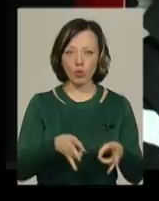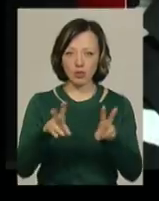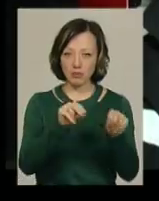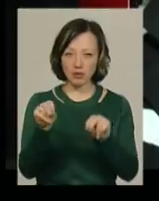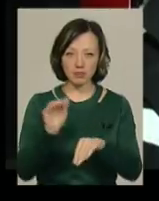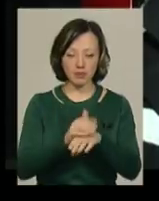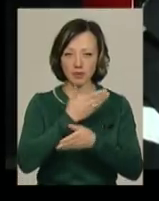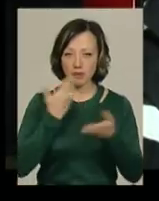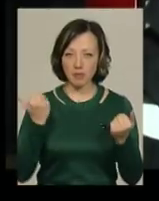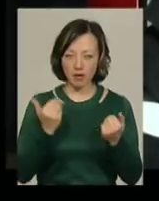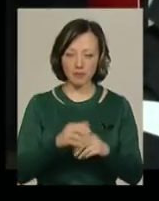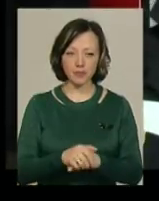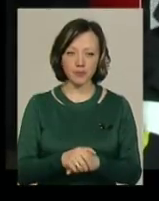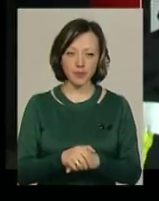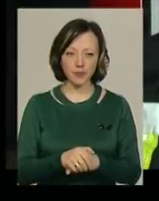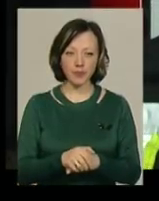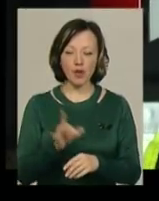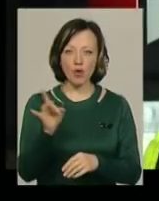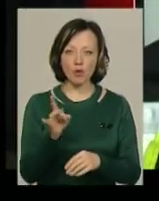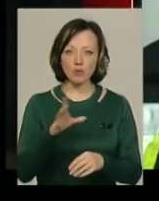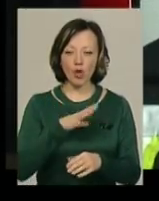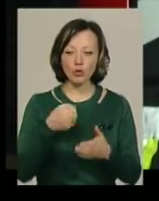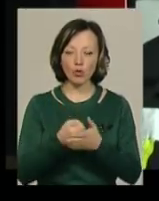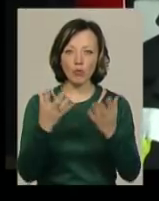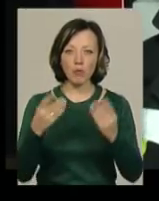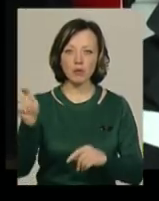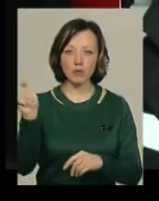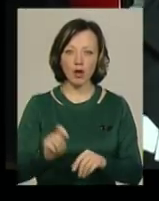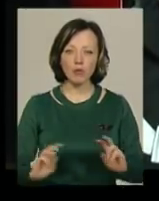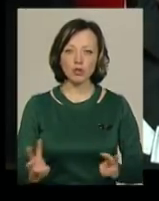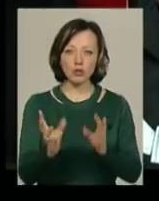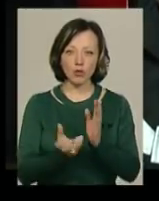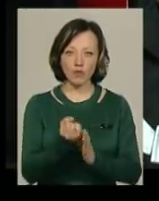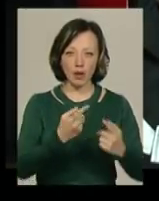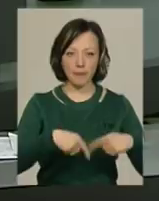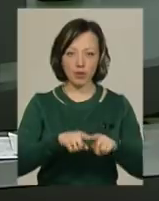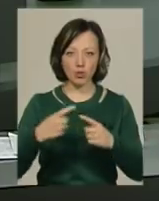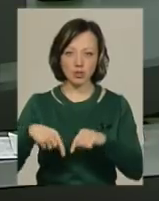виявлено в тих розмірах, якої вона набула до моменту прибуття пожежно-рятувальних підрозділів.